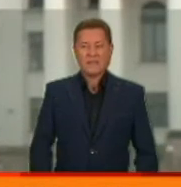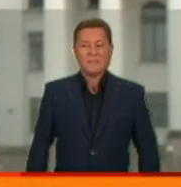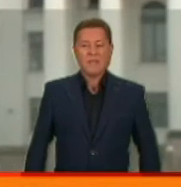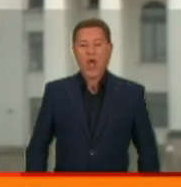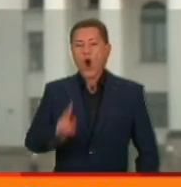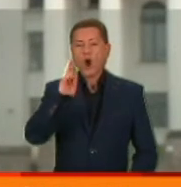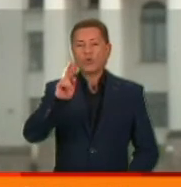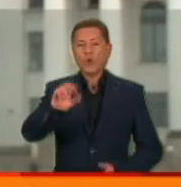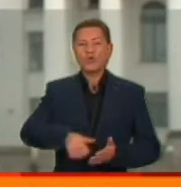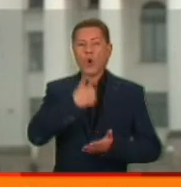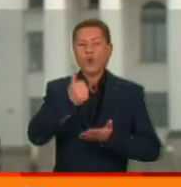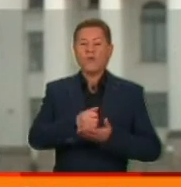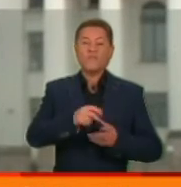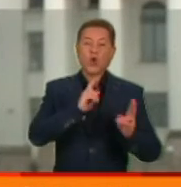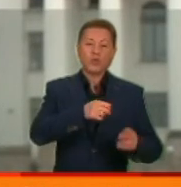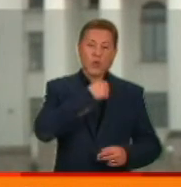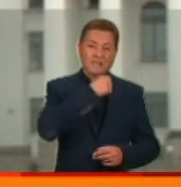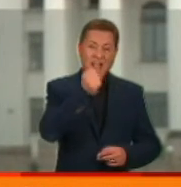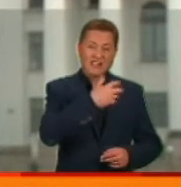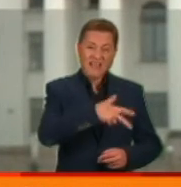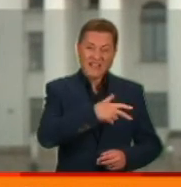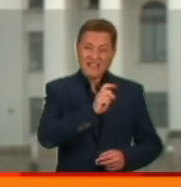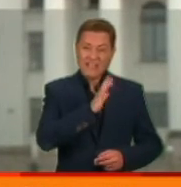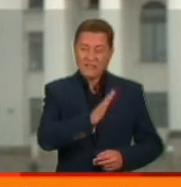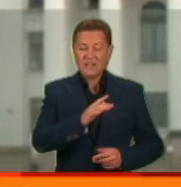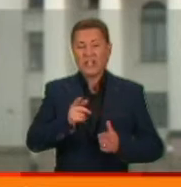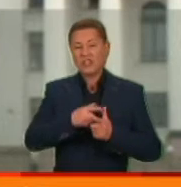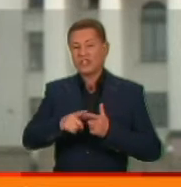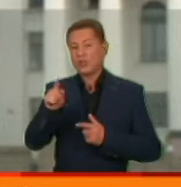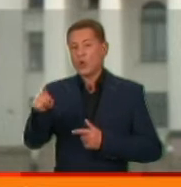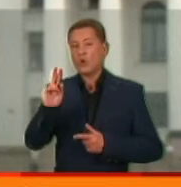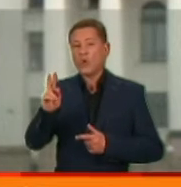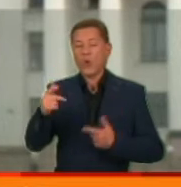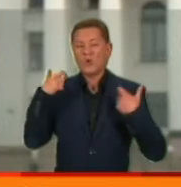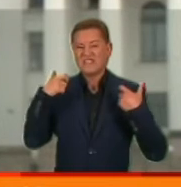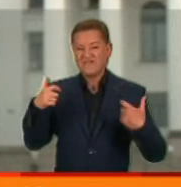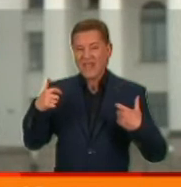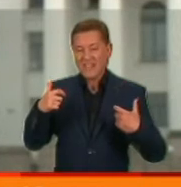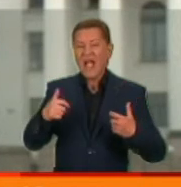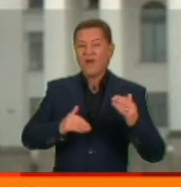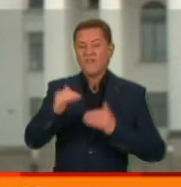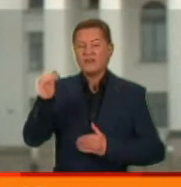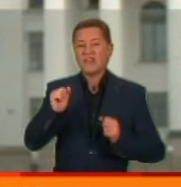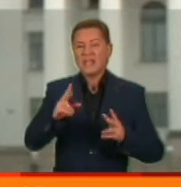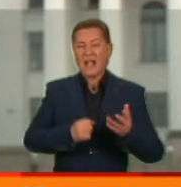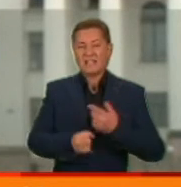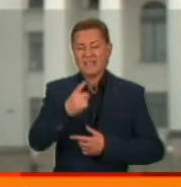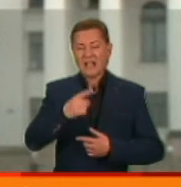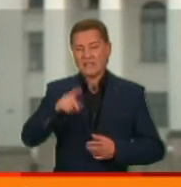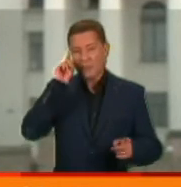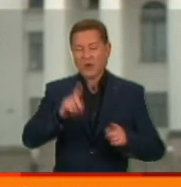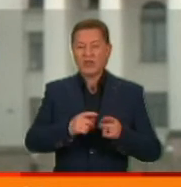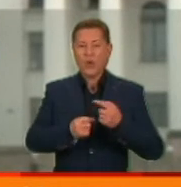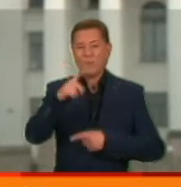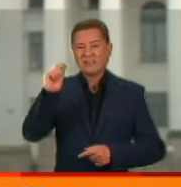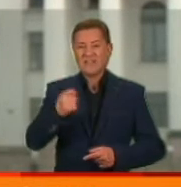Хто ж головний? Той, що старший на півгодини, чи той, в кого звання вище? Як так сталося, що брати опинилися на війні ще й